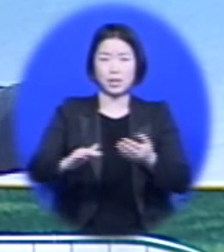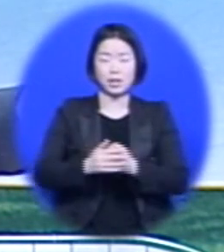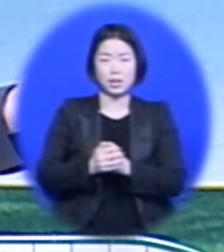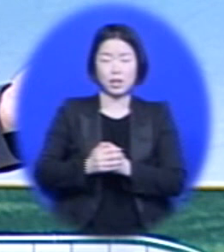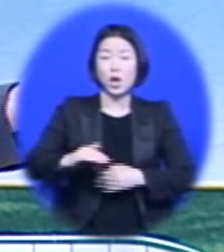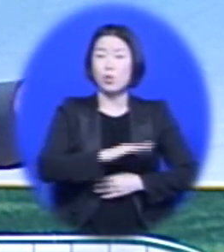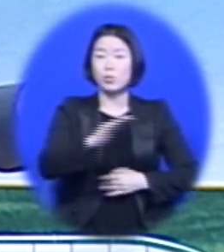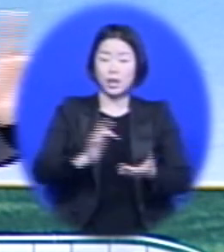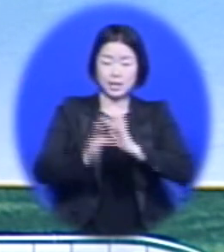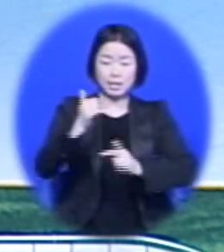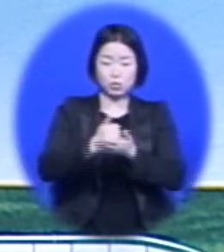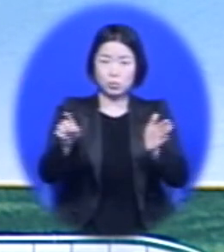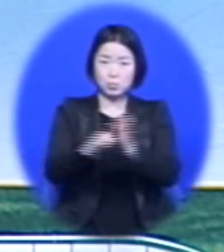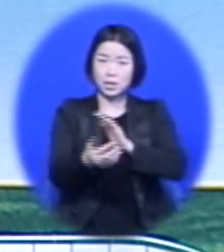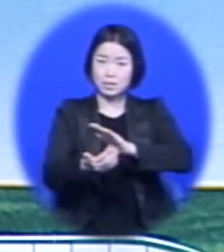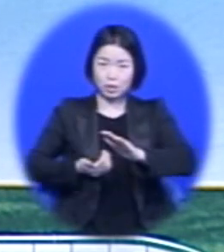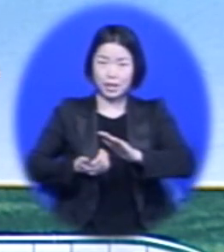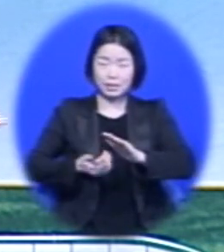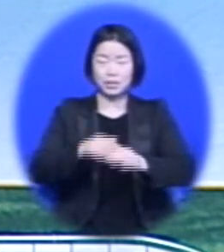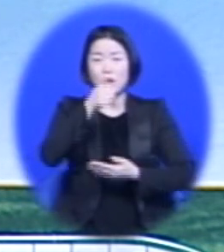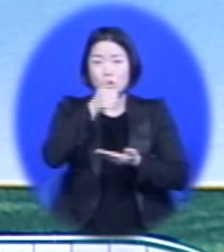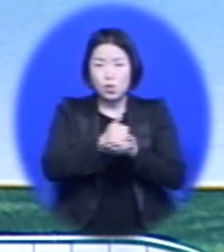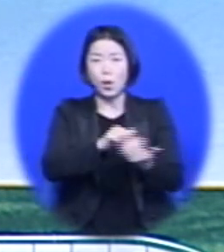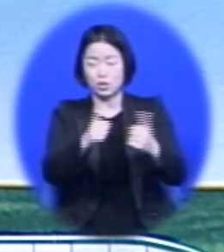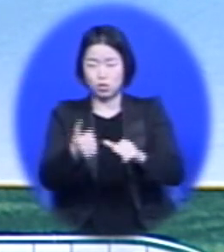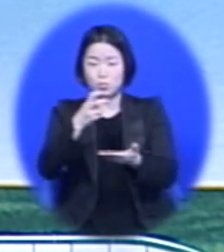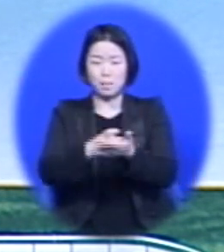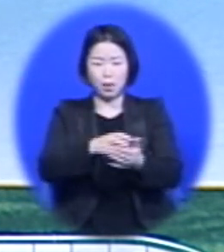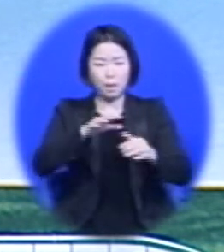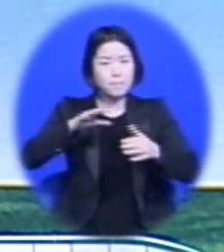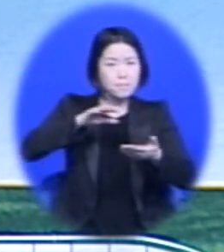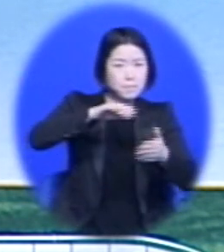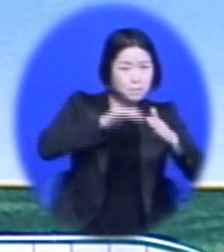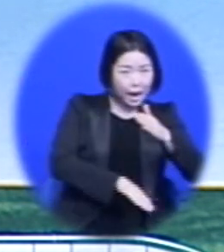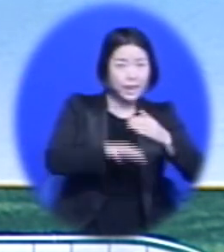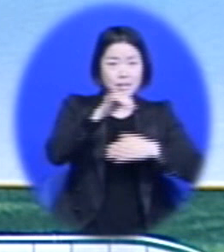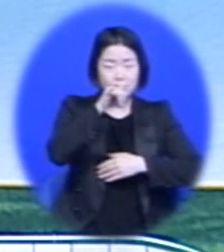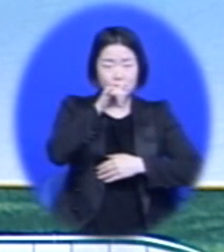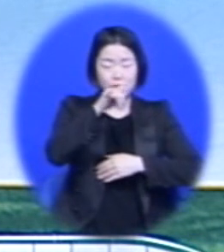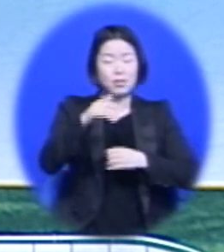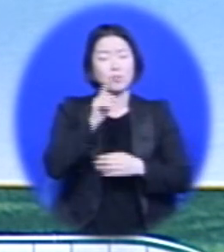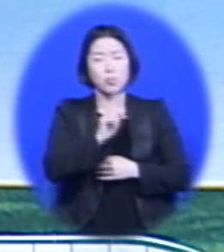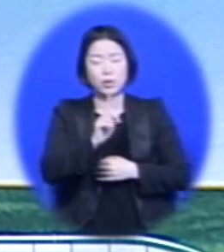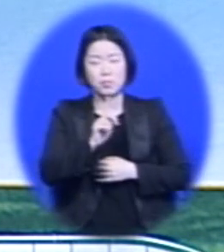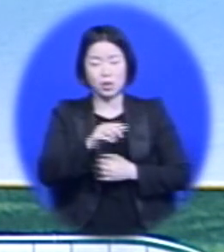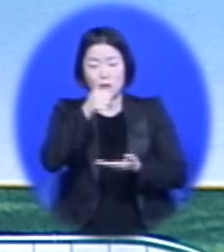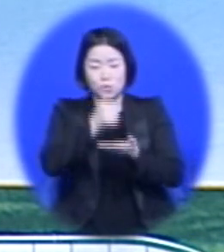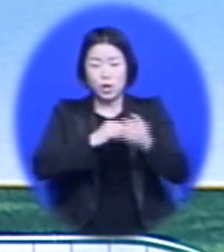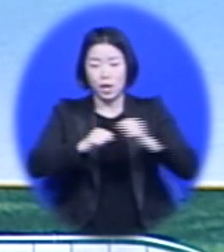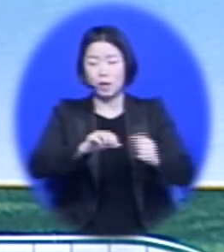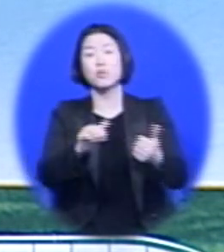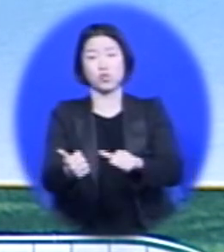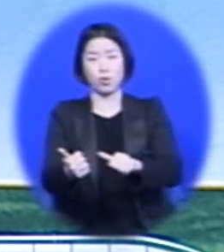믿기 전에는 죄와 죽음의 법의 지배를 받았습니다. 그 말은 죄 지으면 죽는다.